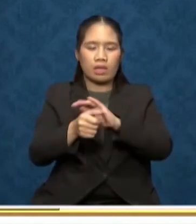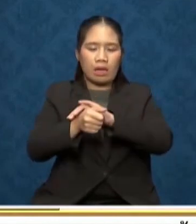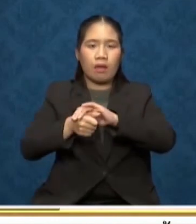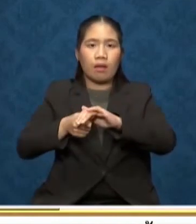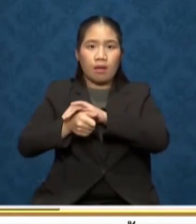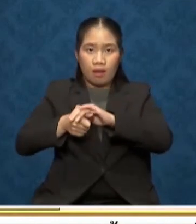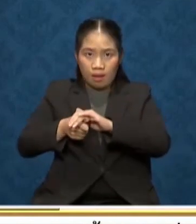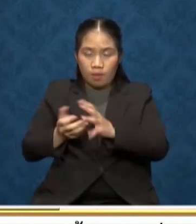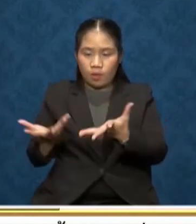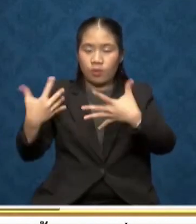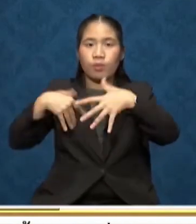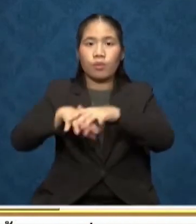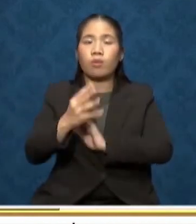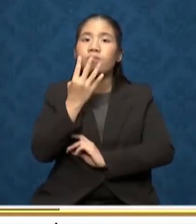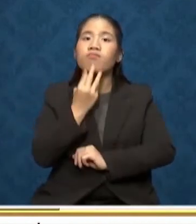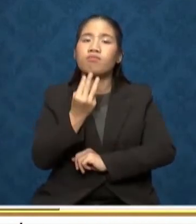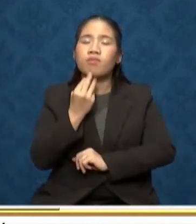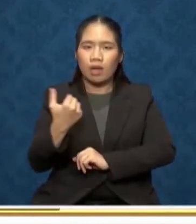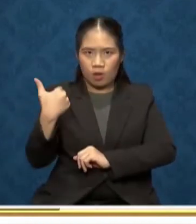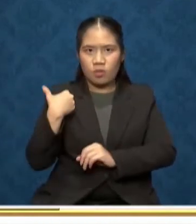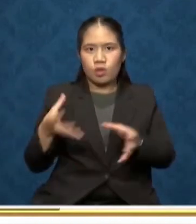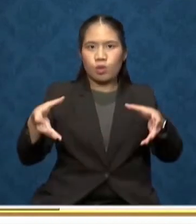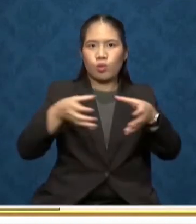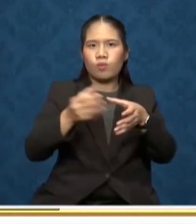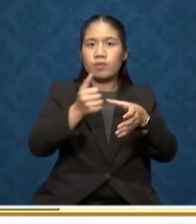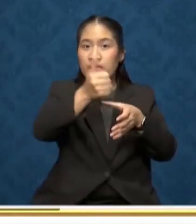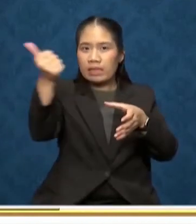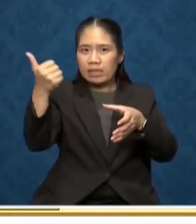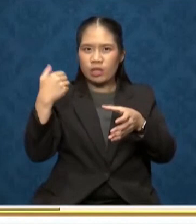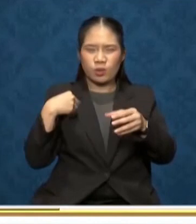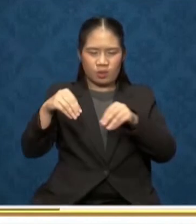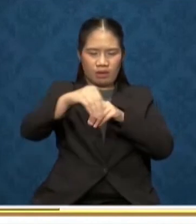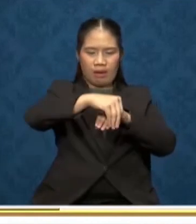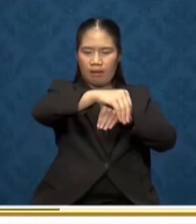กระเหตุใน Israelและมกลมอื่นทแทรกซมเข้มาจากชัแนของ Lebanon